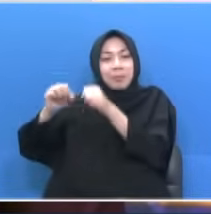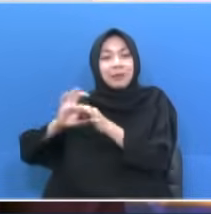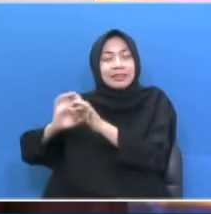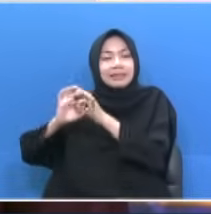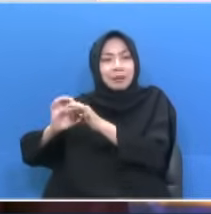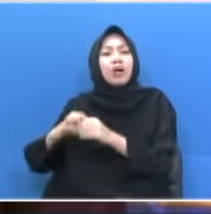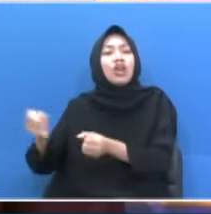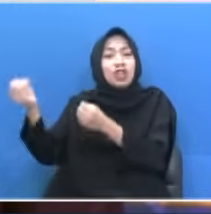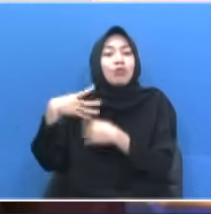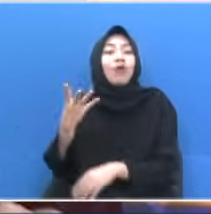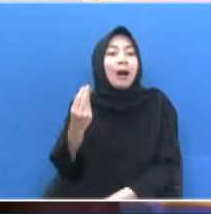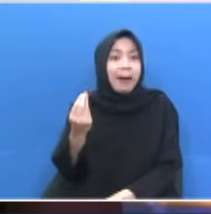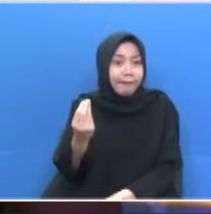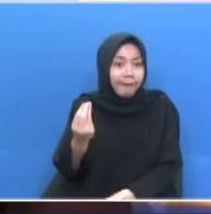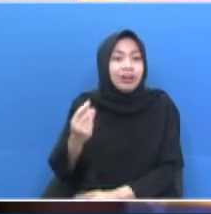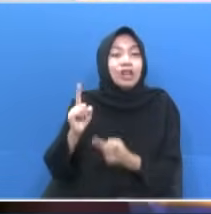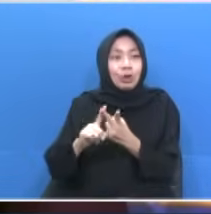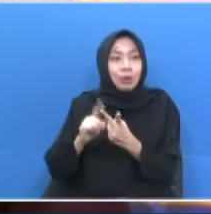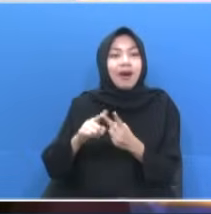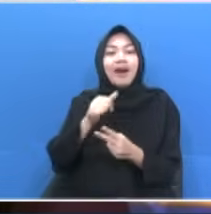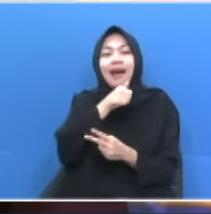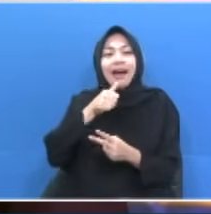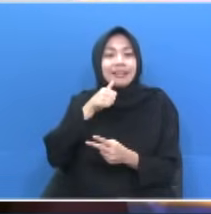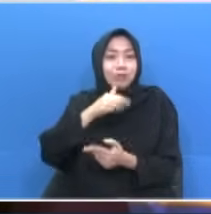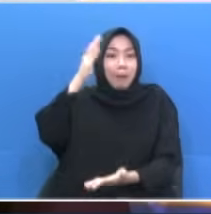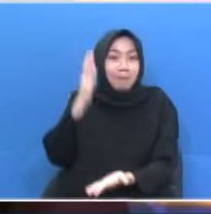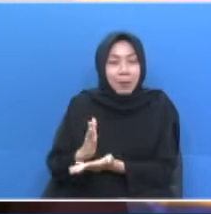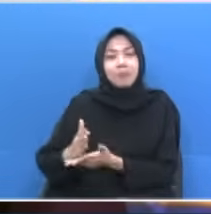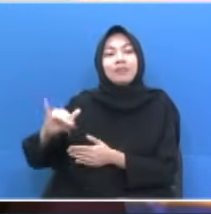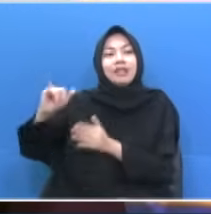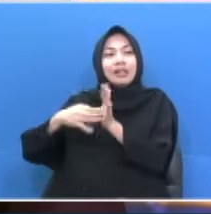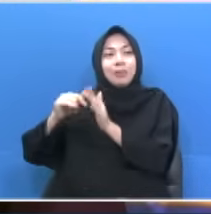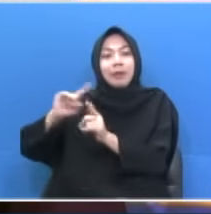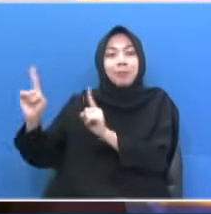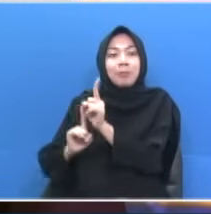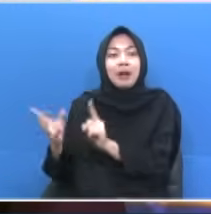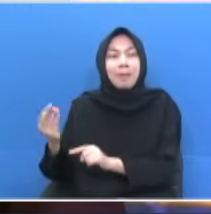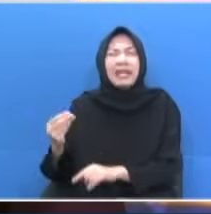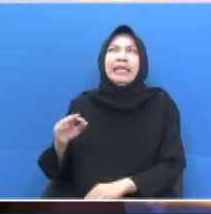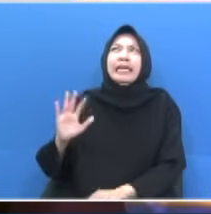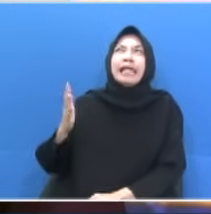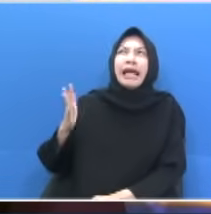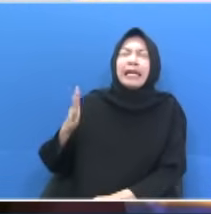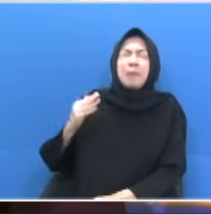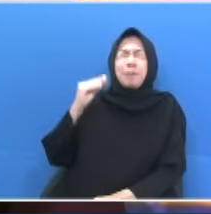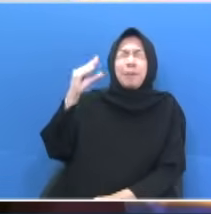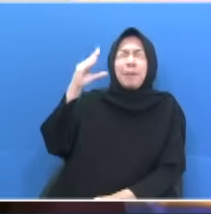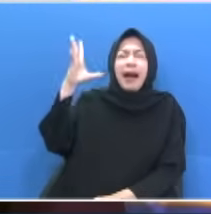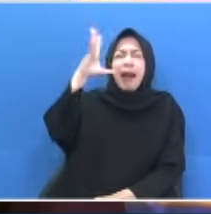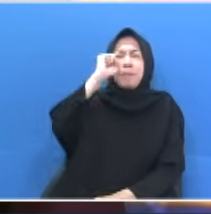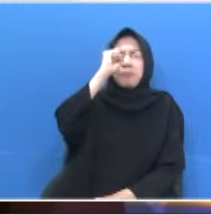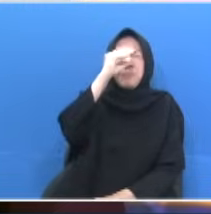Mas Anis memilih China sebagai cawapresnya ya ini tengah malam menjelang subur Mbak ya